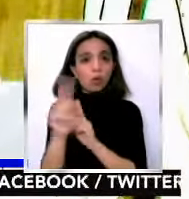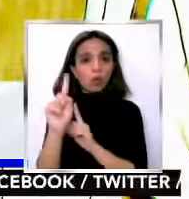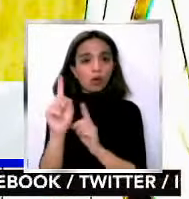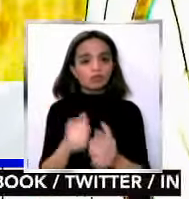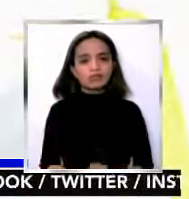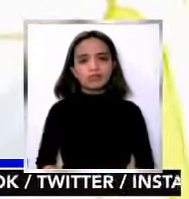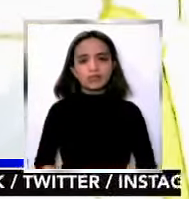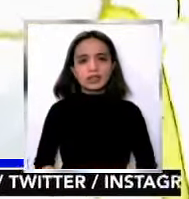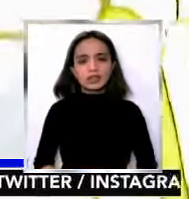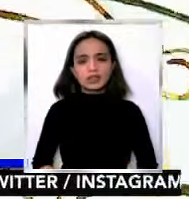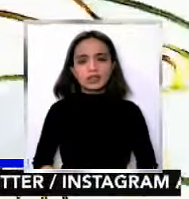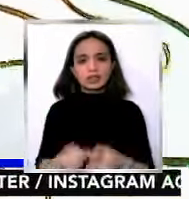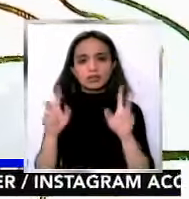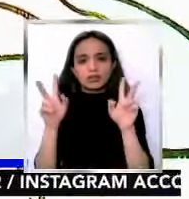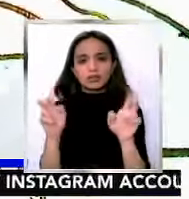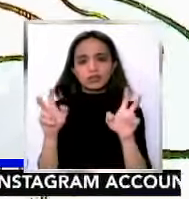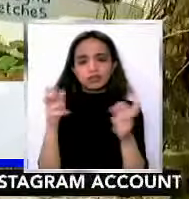Collective.